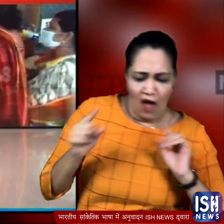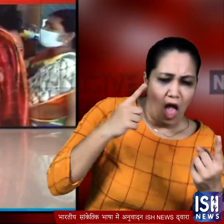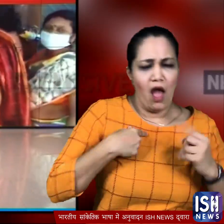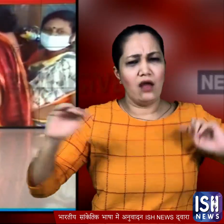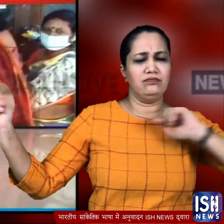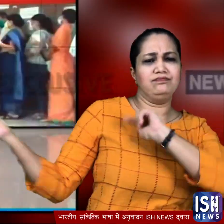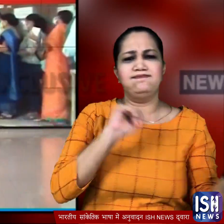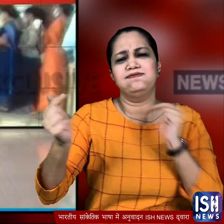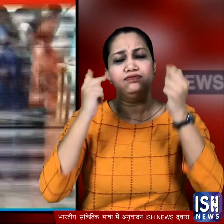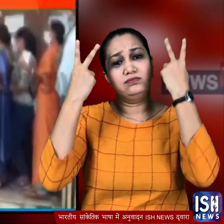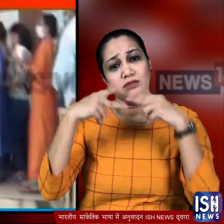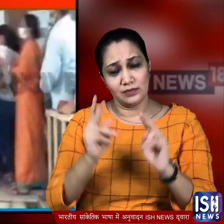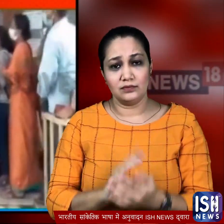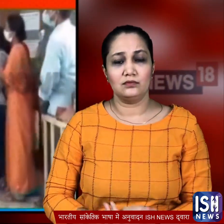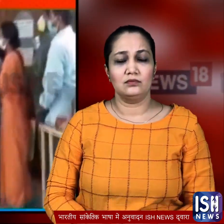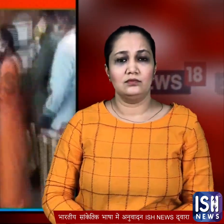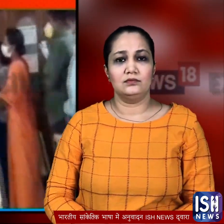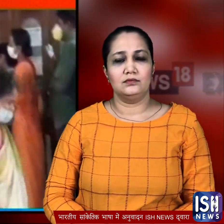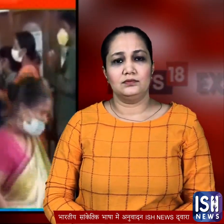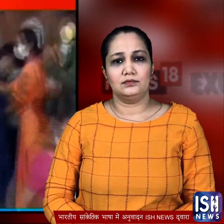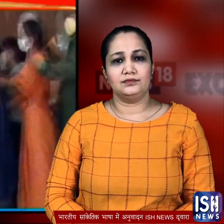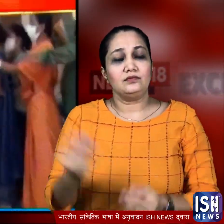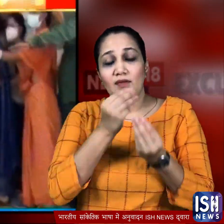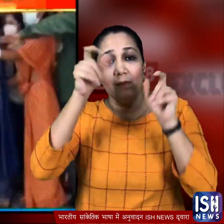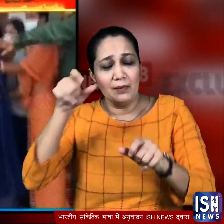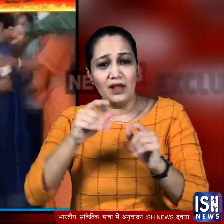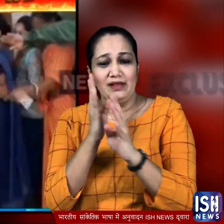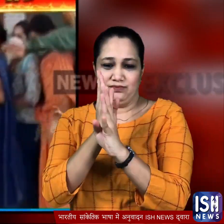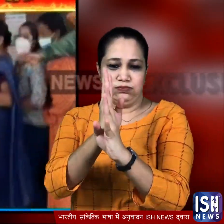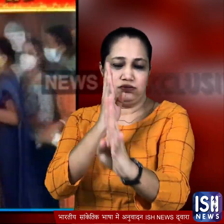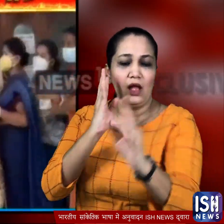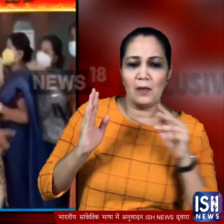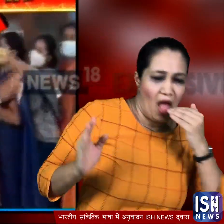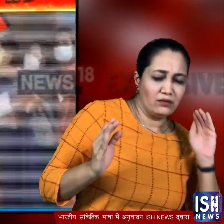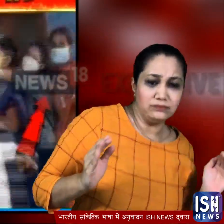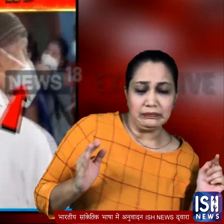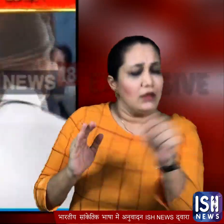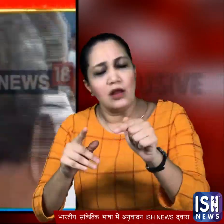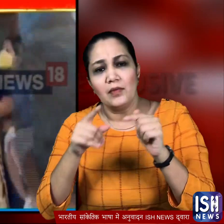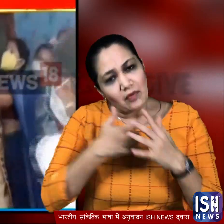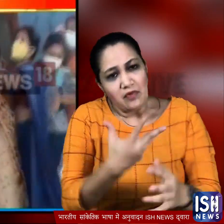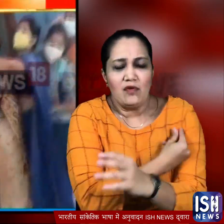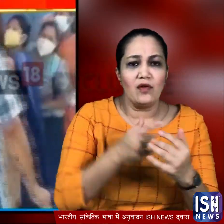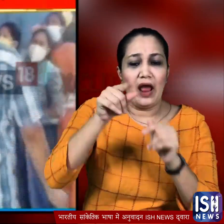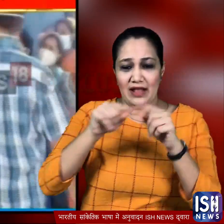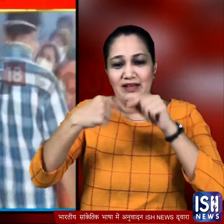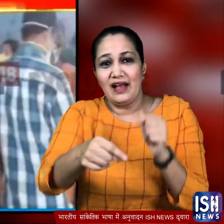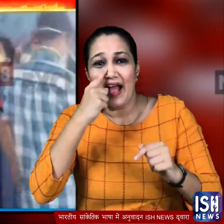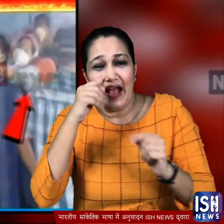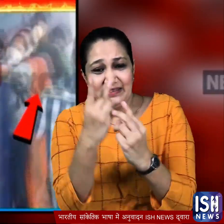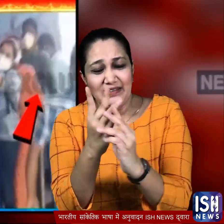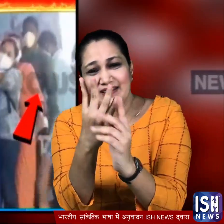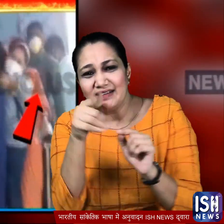खूब कहासुनी हुई, क्योंकि कुछ लोग लाइन तोड़कर टीका लगवाने की कोशिश करने लगे। ये देखते ही आगे खड़ी महिलाओं का